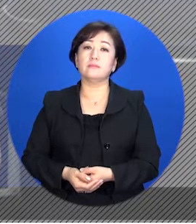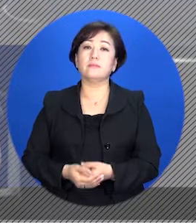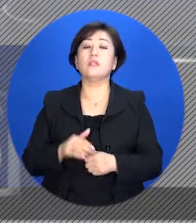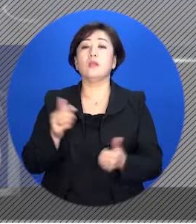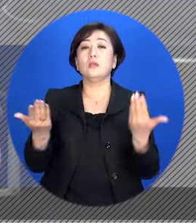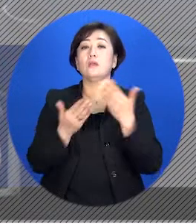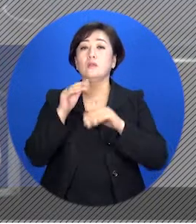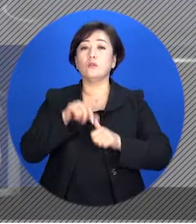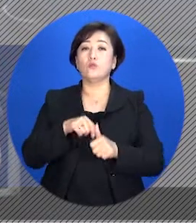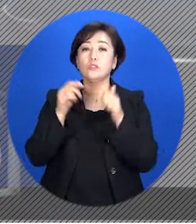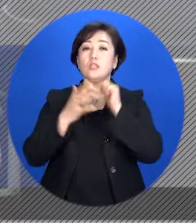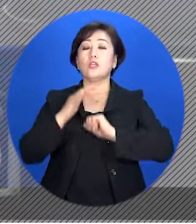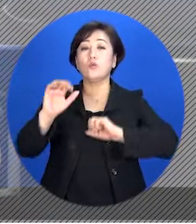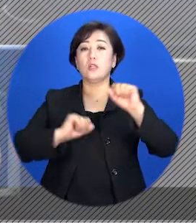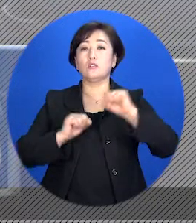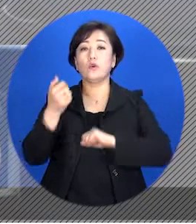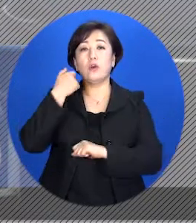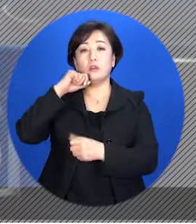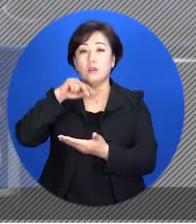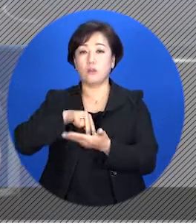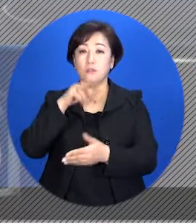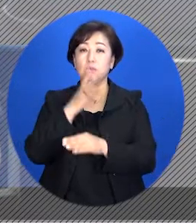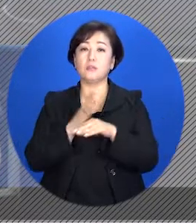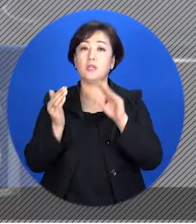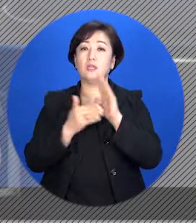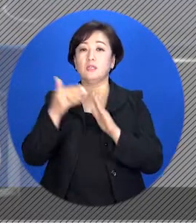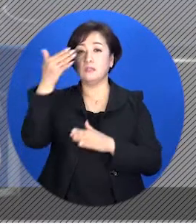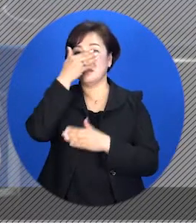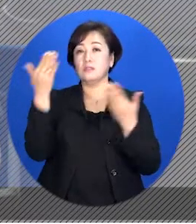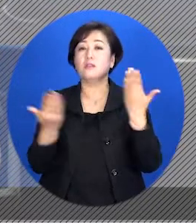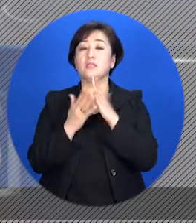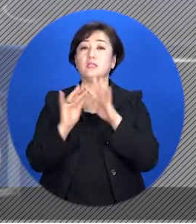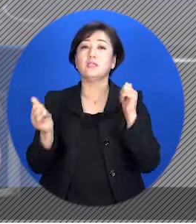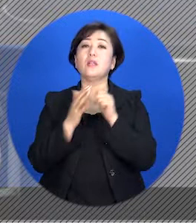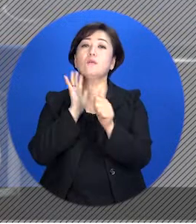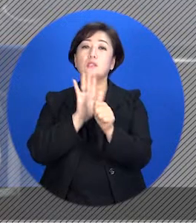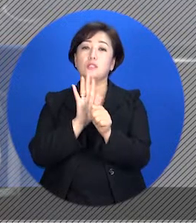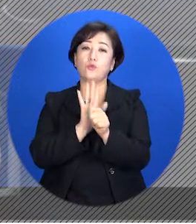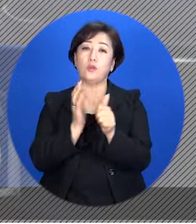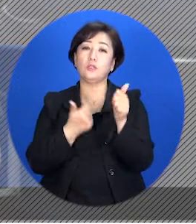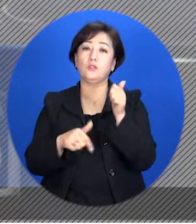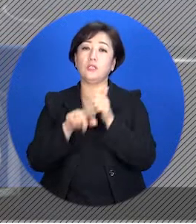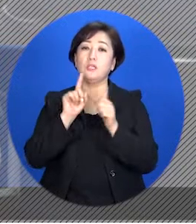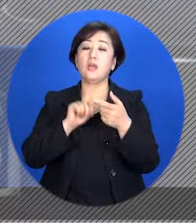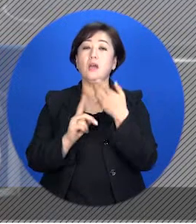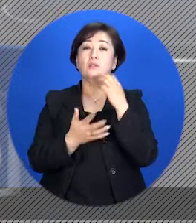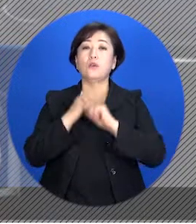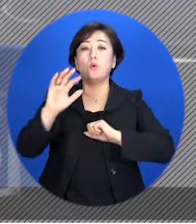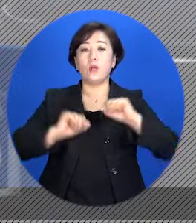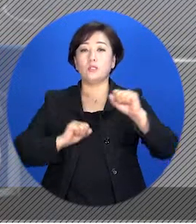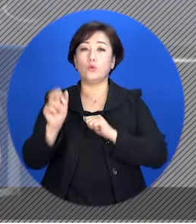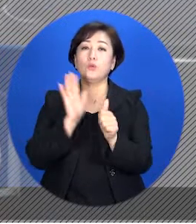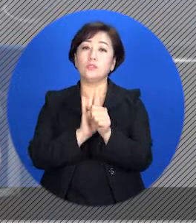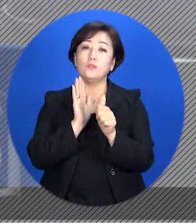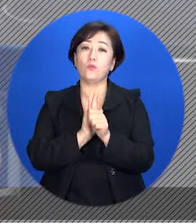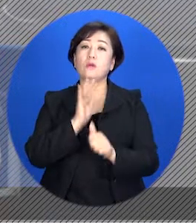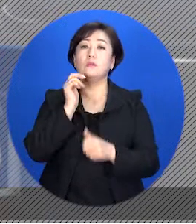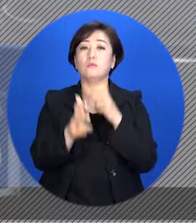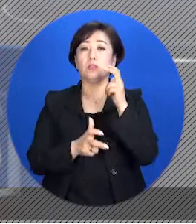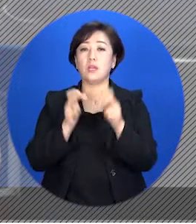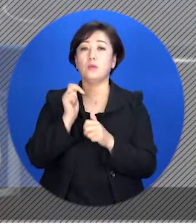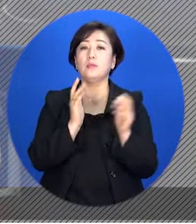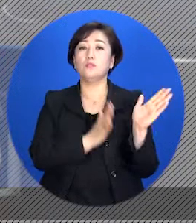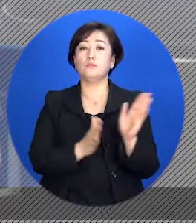구직 활동에 어려움을 겪고 있는 지역의 청년 구직자들을 지원하기 위한 울산 청년 구직활동지원금 사업이